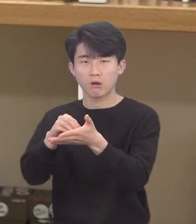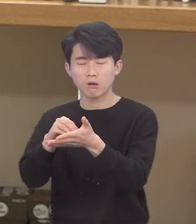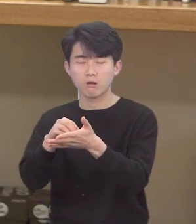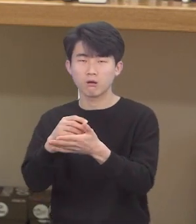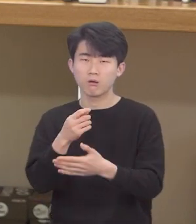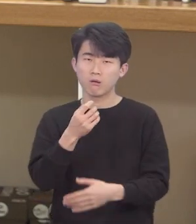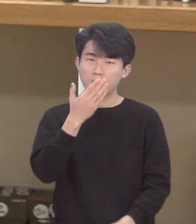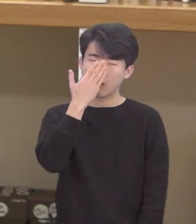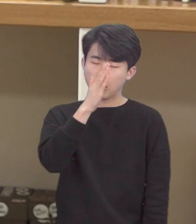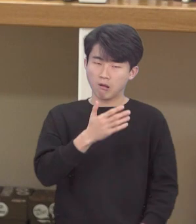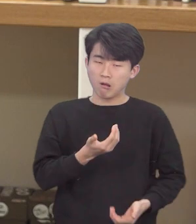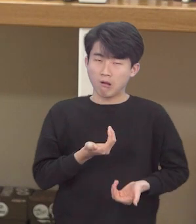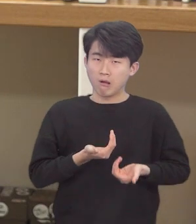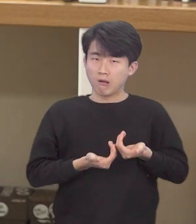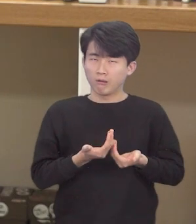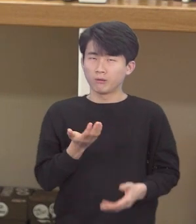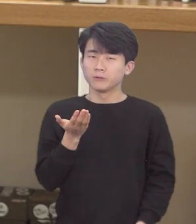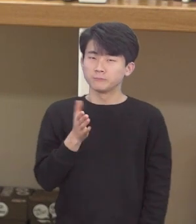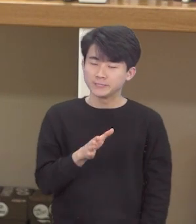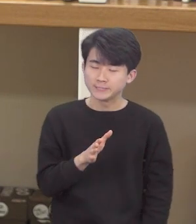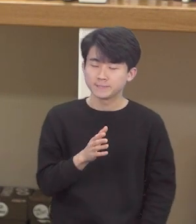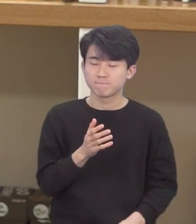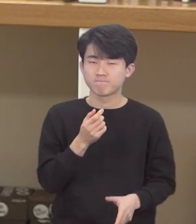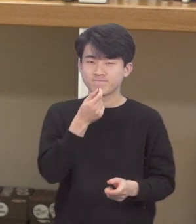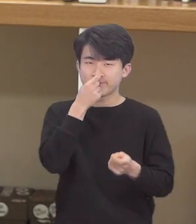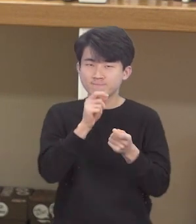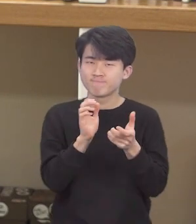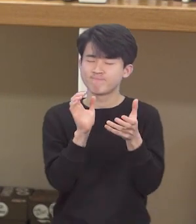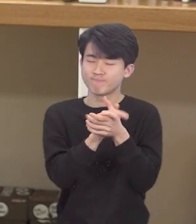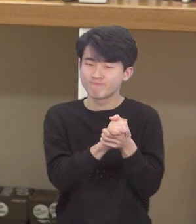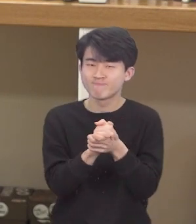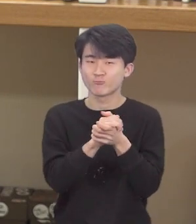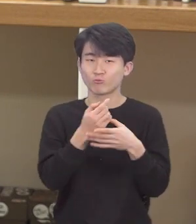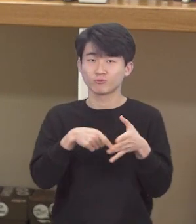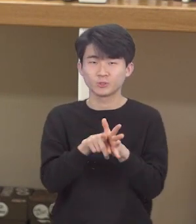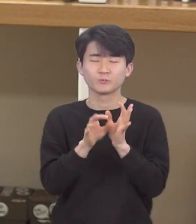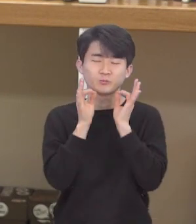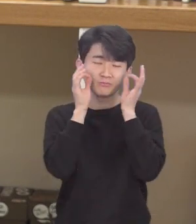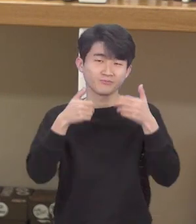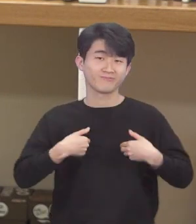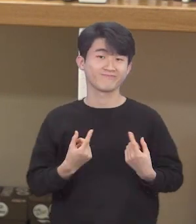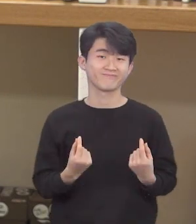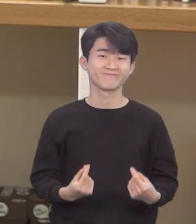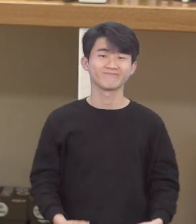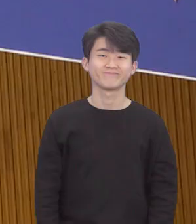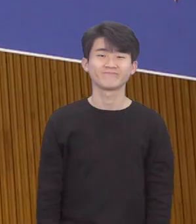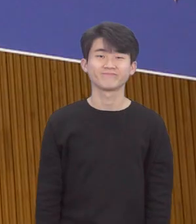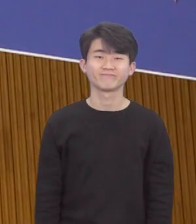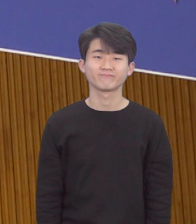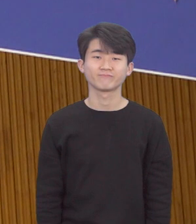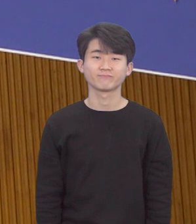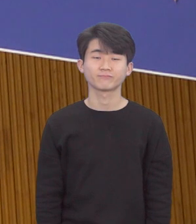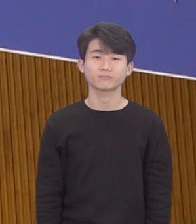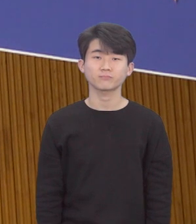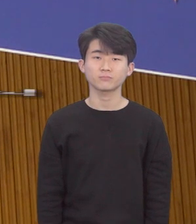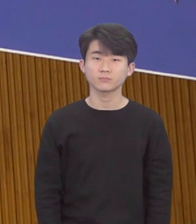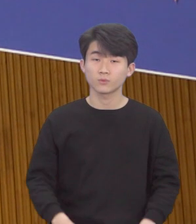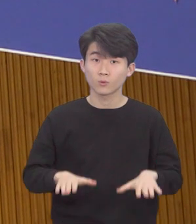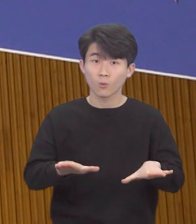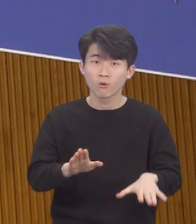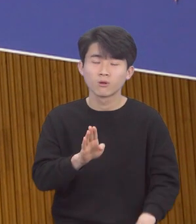중학교에서는 조금 친구들하고 어색하긴 해도 친해지려고 노력을 해야 될 것 같아요.